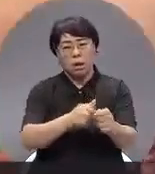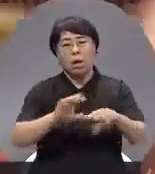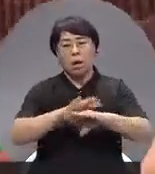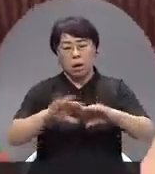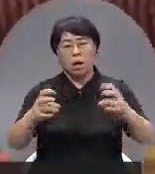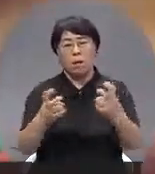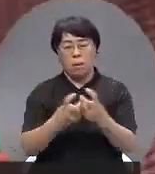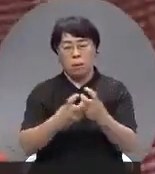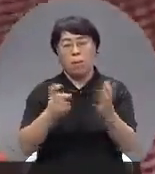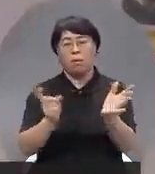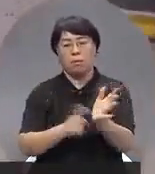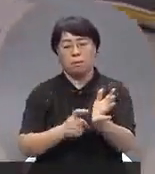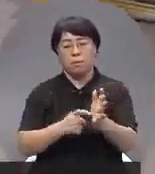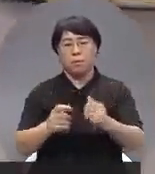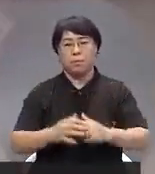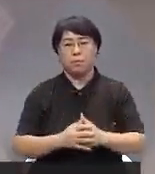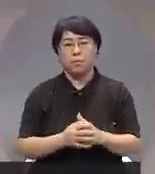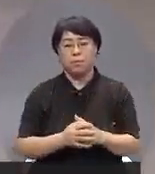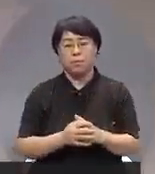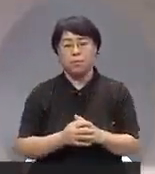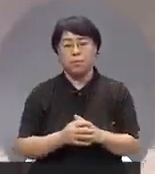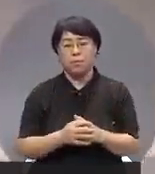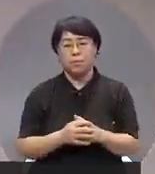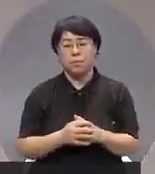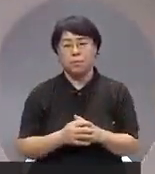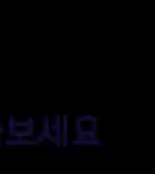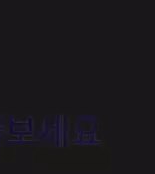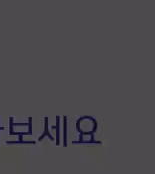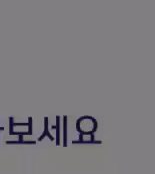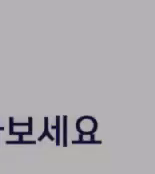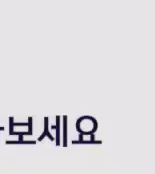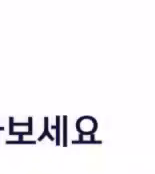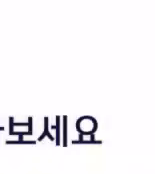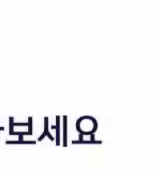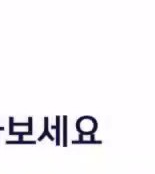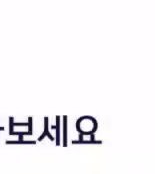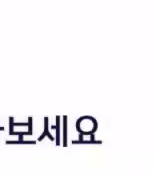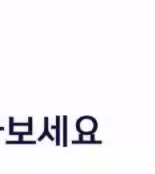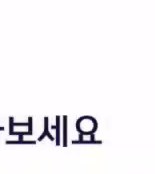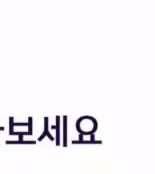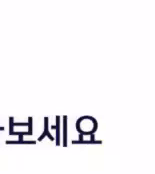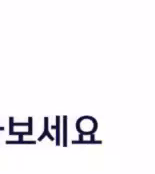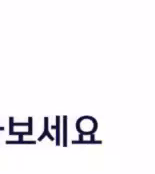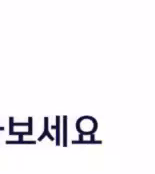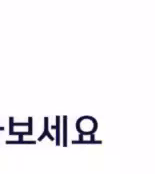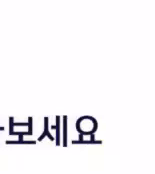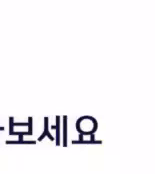떠올랐습니다. MBC 뉴스 김영일입니다.